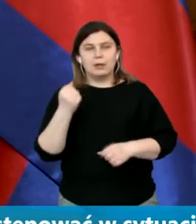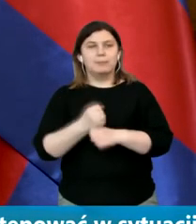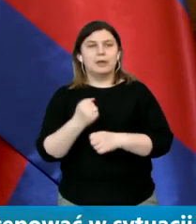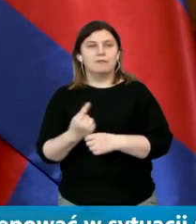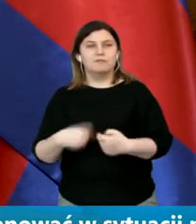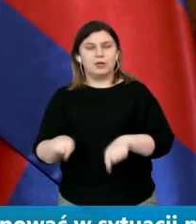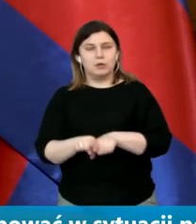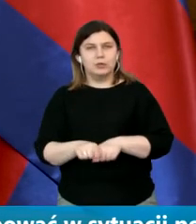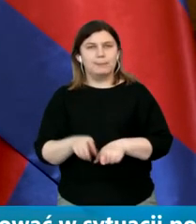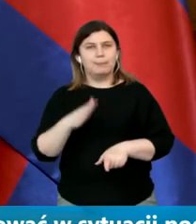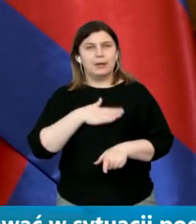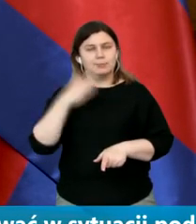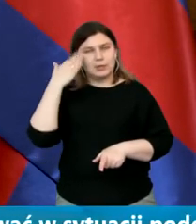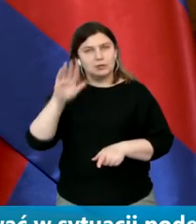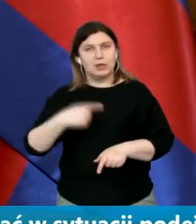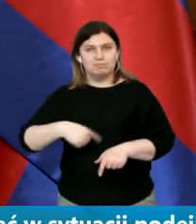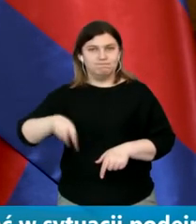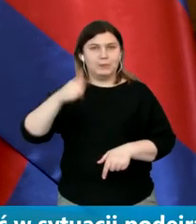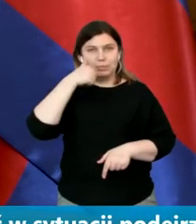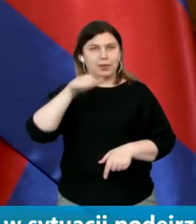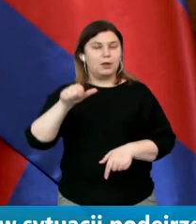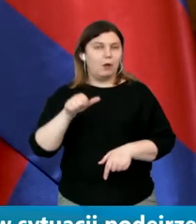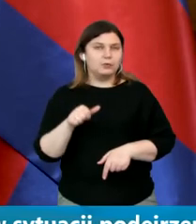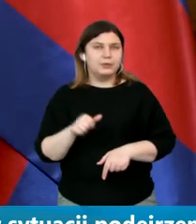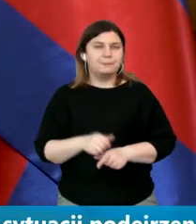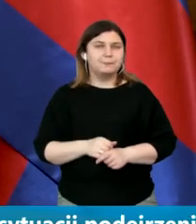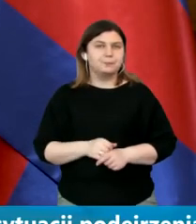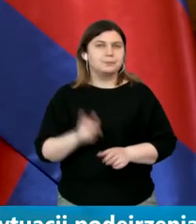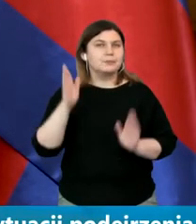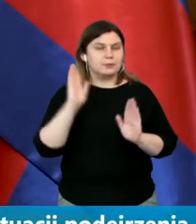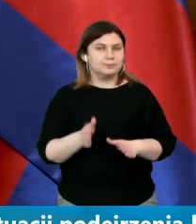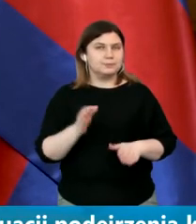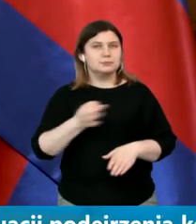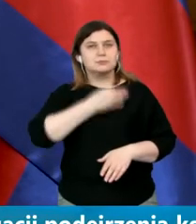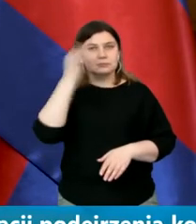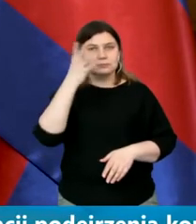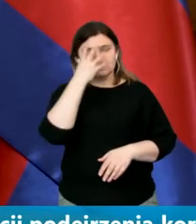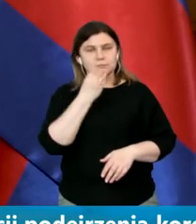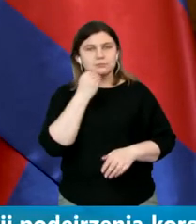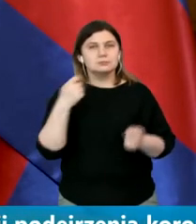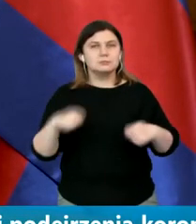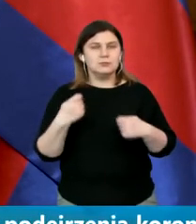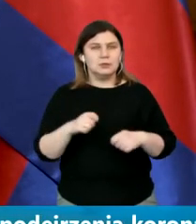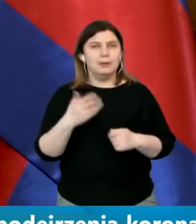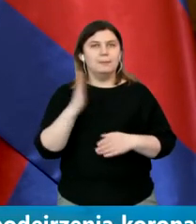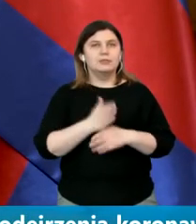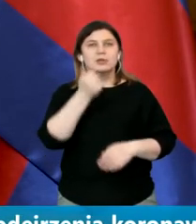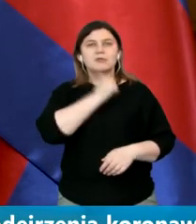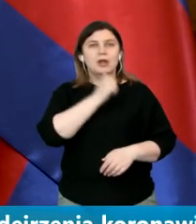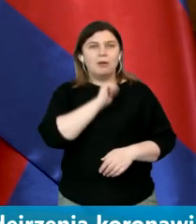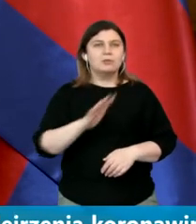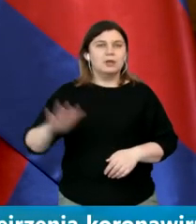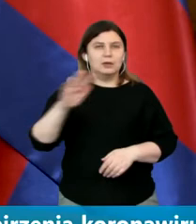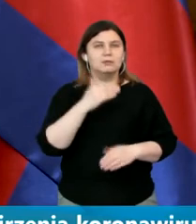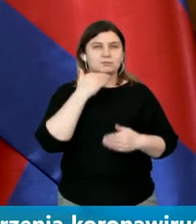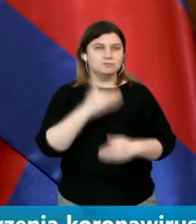wykonywane, więc mam nadzieję, że w ciągu paru tygodni pojawi się ten lepszy wizerunek i Szczecin też się trochę zazieleni, więc dzięki